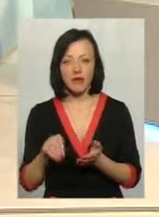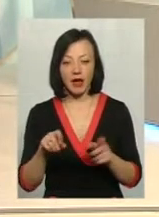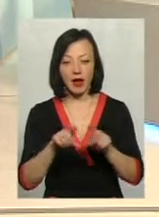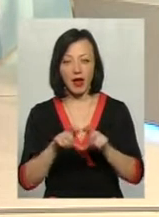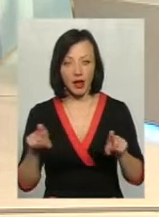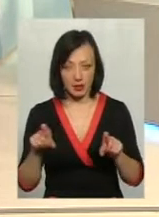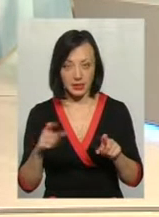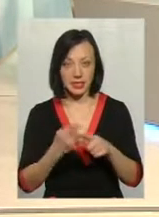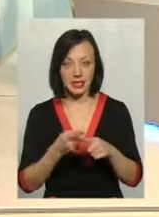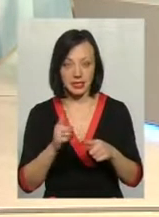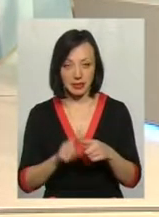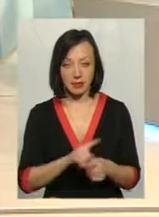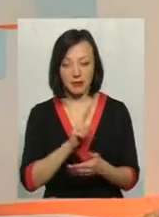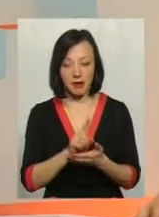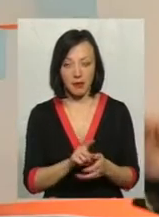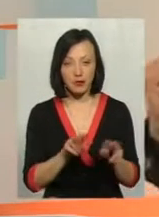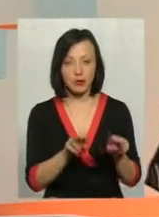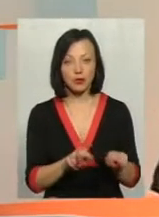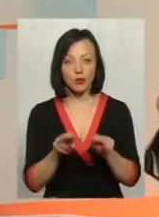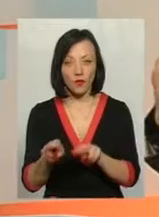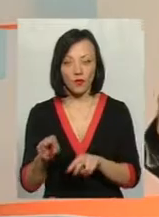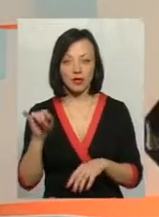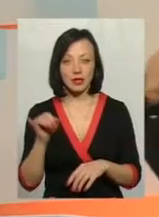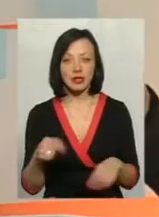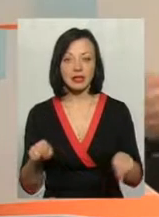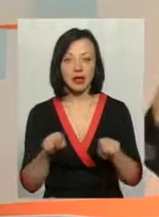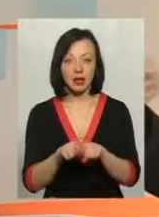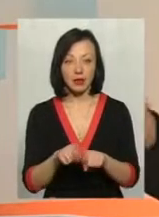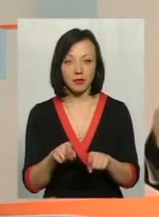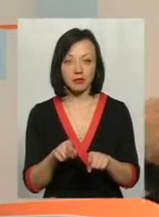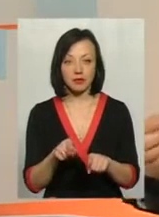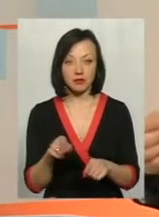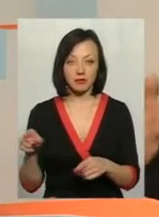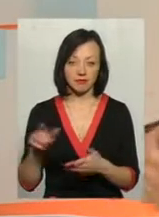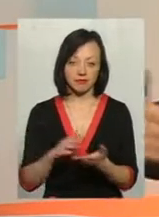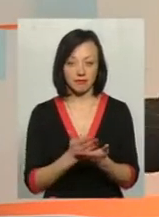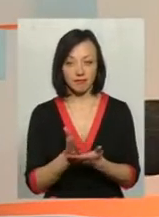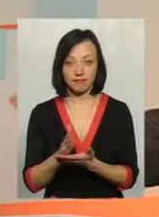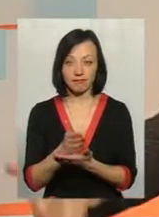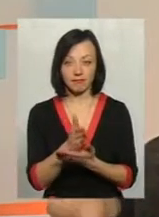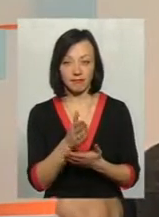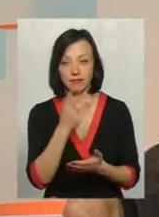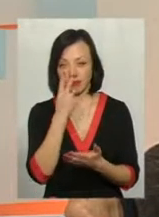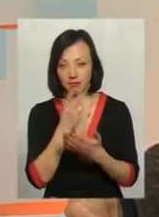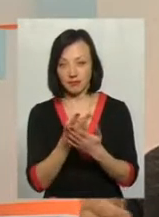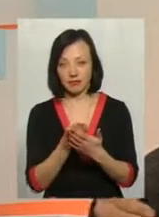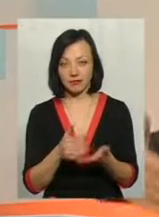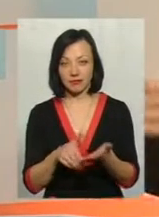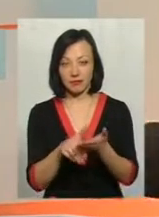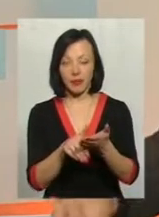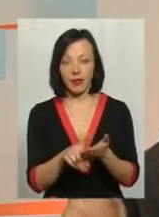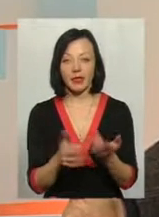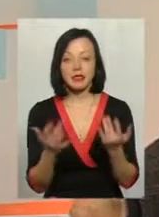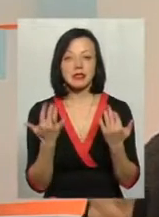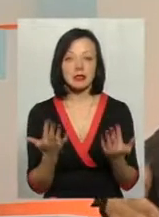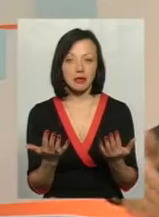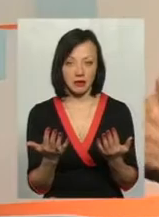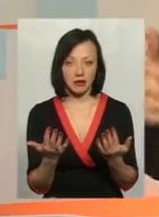саме за цим і мала би слідкувати. І таким дороговказом Щодо того,